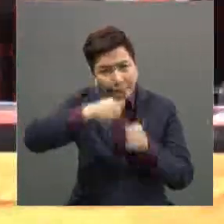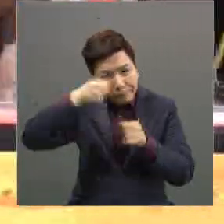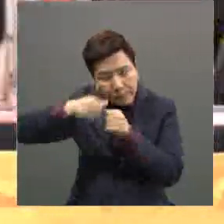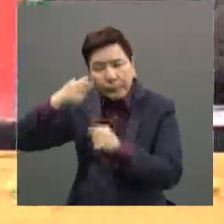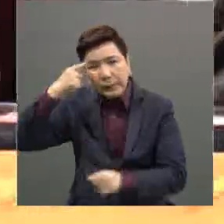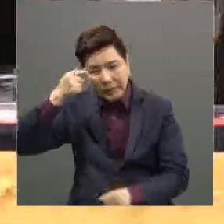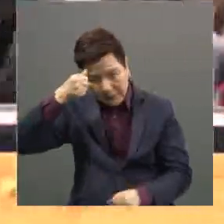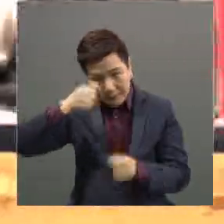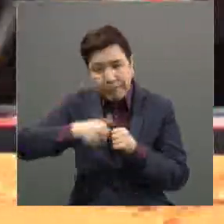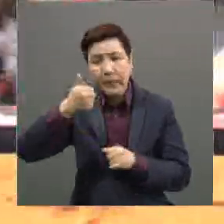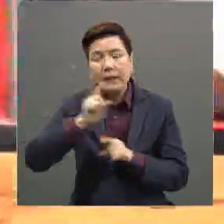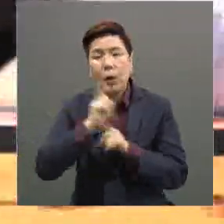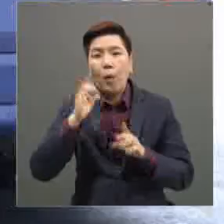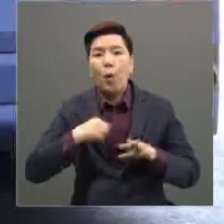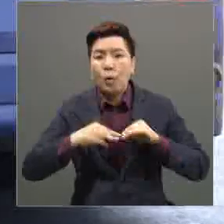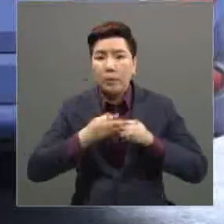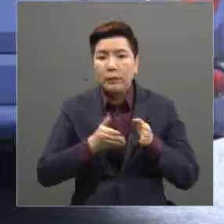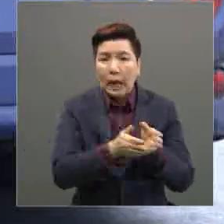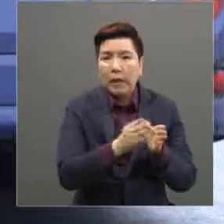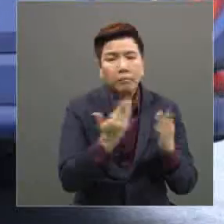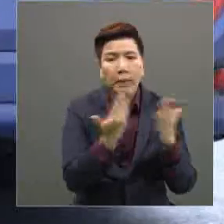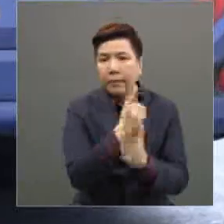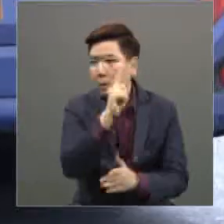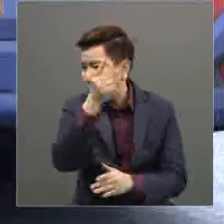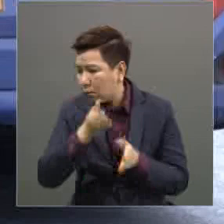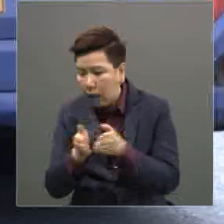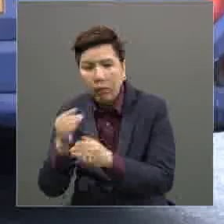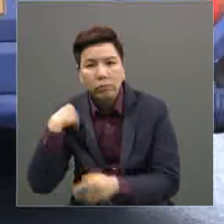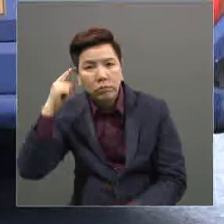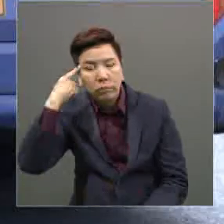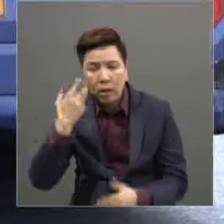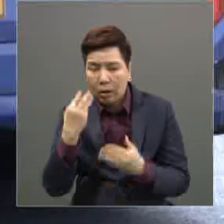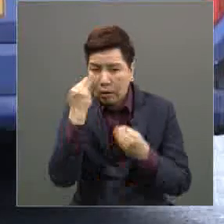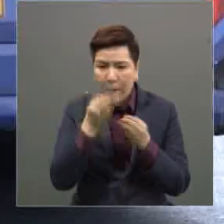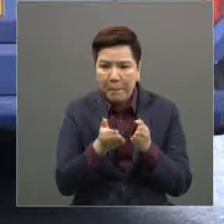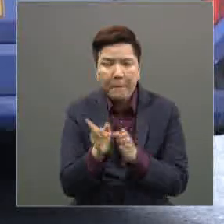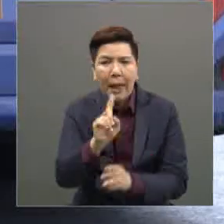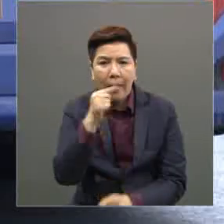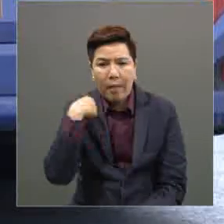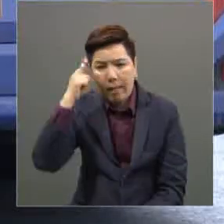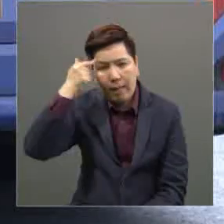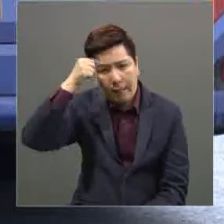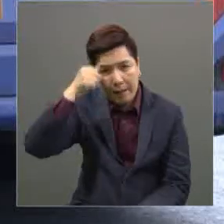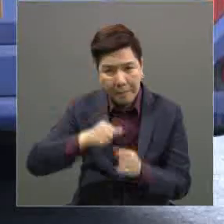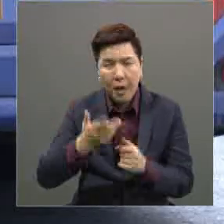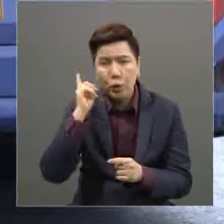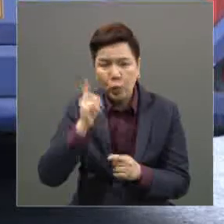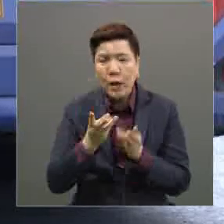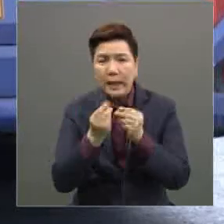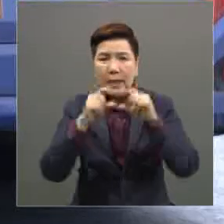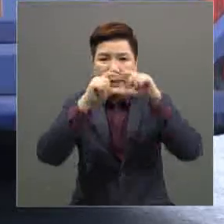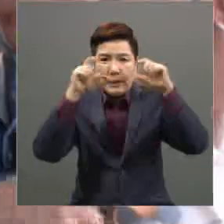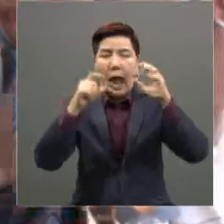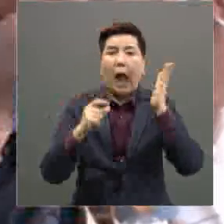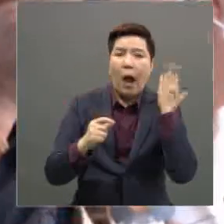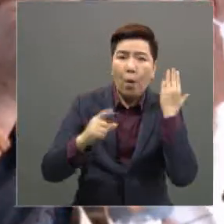ชินแต่นี่ต้องยอมรับว่าบางคนเขาก็ไปเส้นทางที่เขาไม่ได้ไปประจำอ่ะอย่างเงี้ยเขาก็สับสนจำไม่ได้เพราะฉะนั้นควรที่จะแสดงหมายเลขเดิมคว